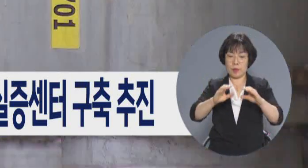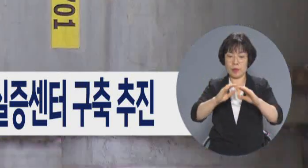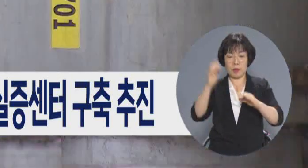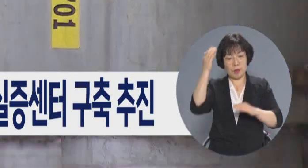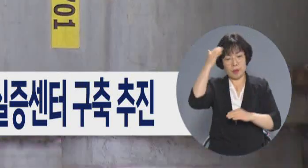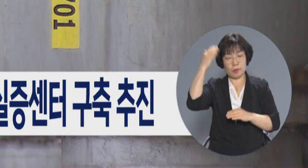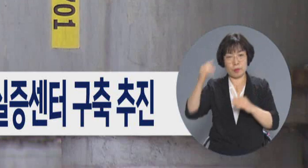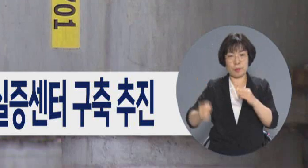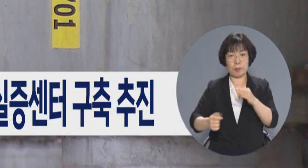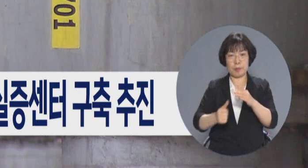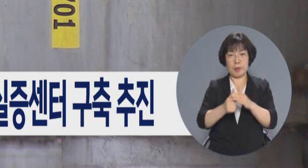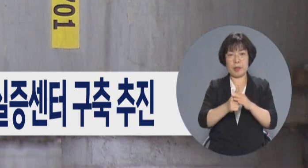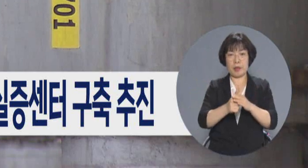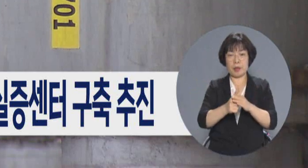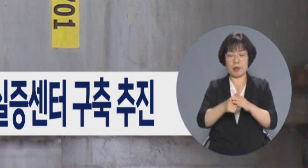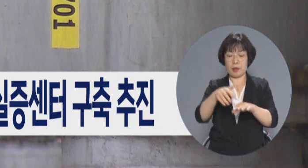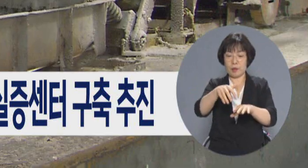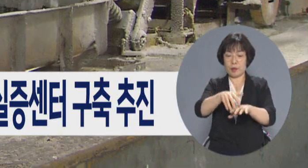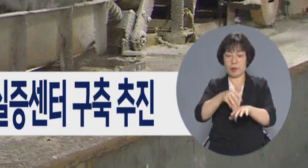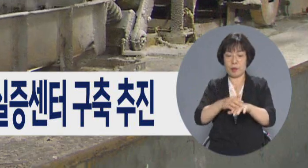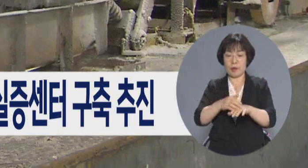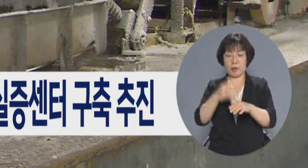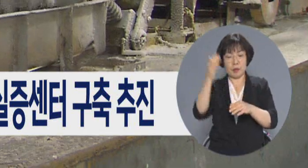유일의 R&D 실증 조직인